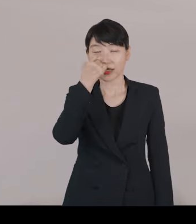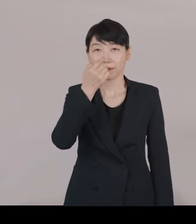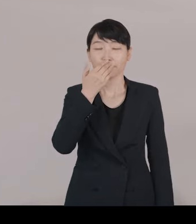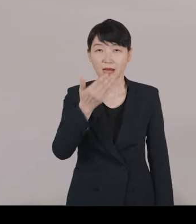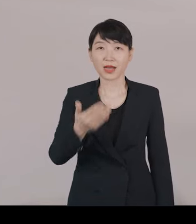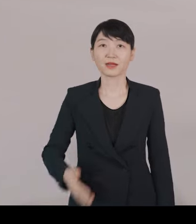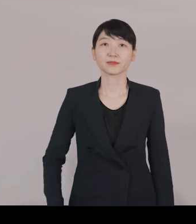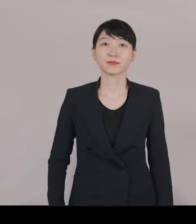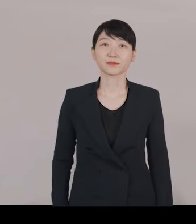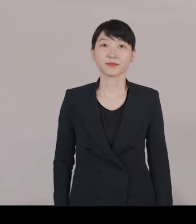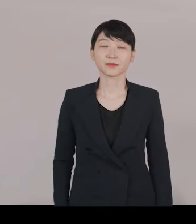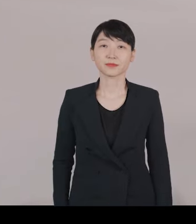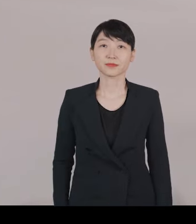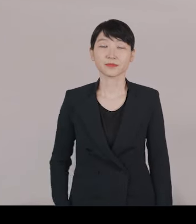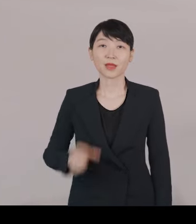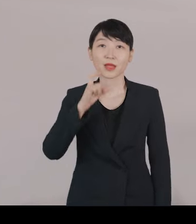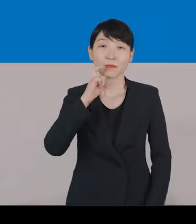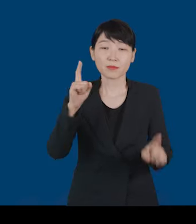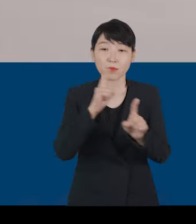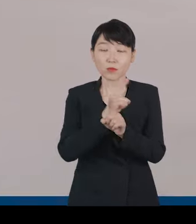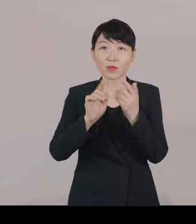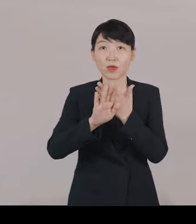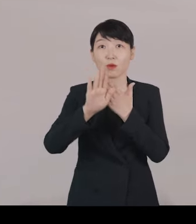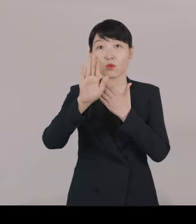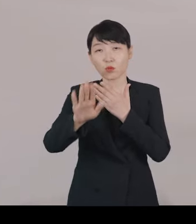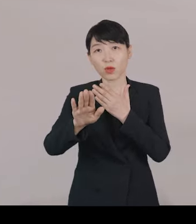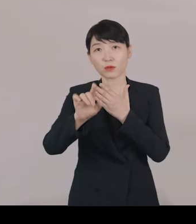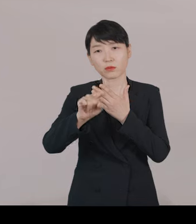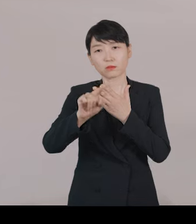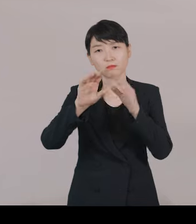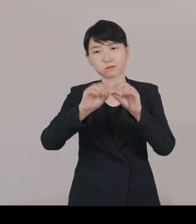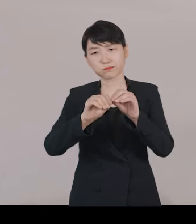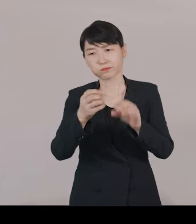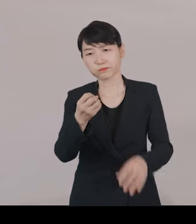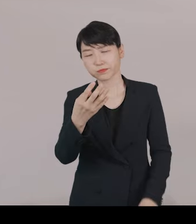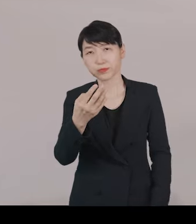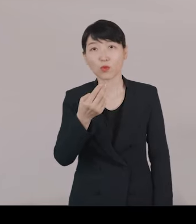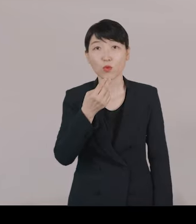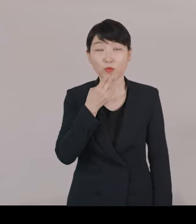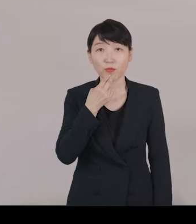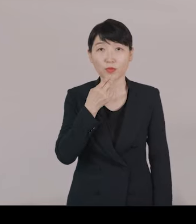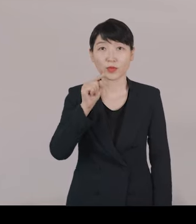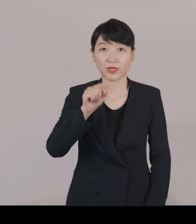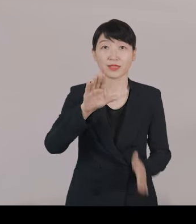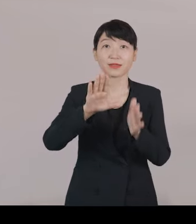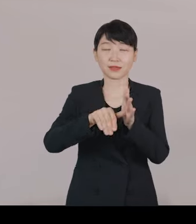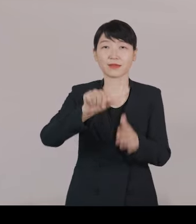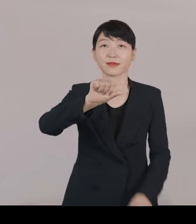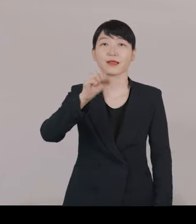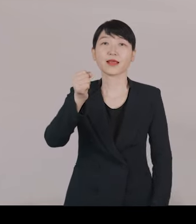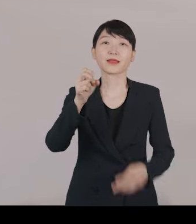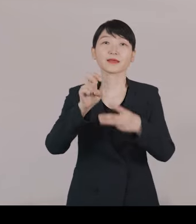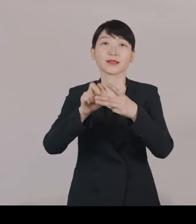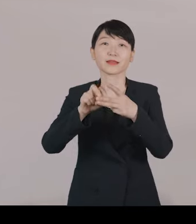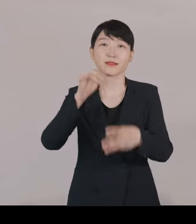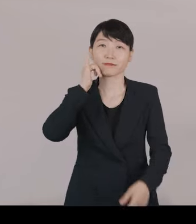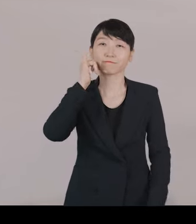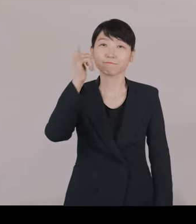등이 켜지는 걸 확인하실 수 있습니다. 배터리를 교체하고 난 이후에도 LED 표시등이 켜지지